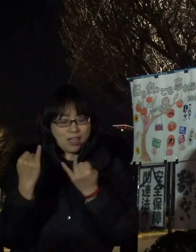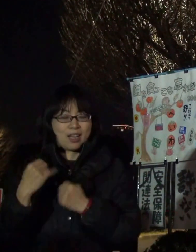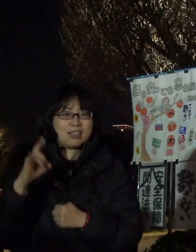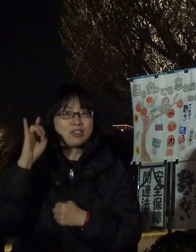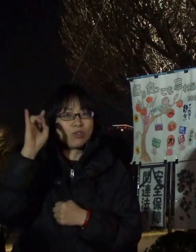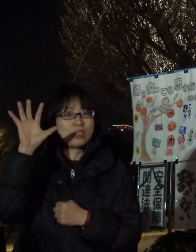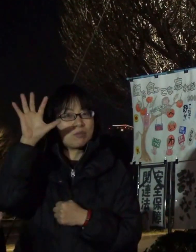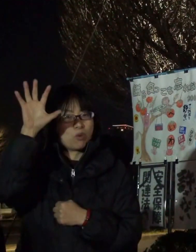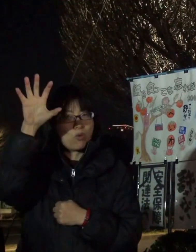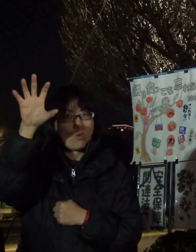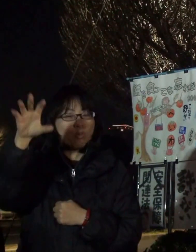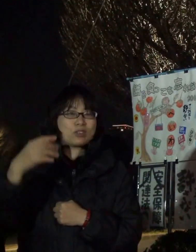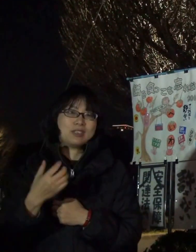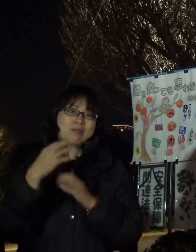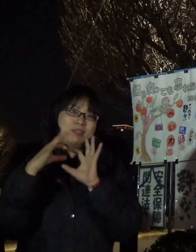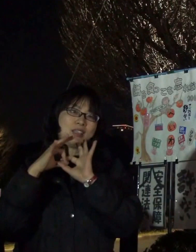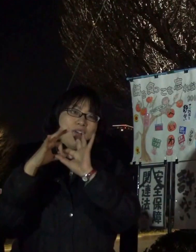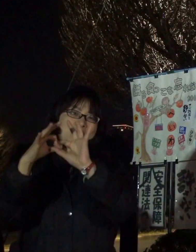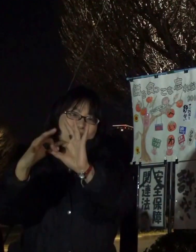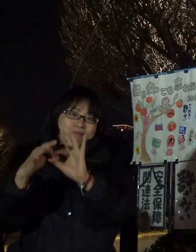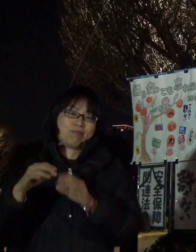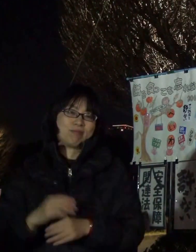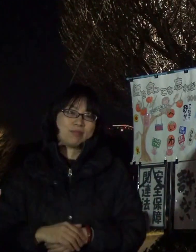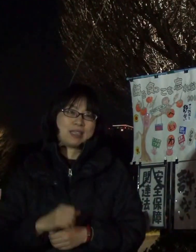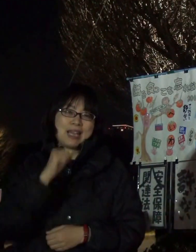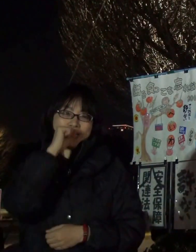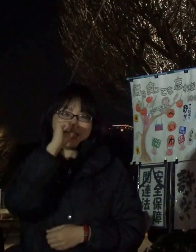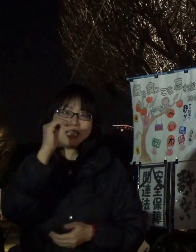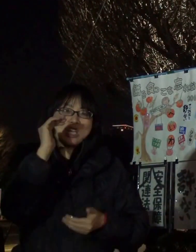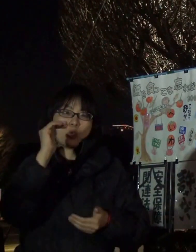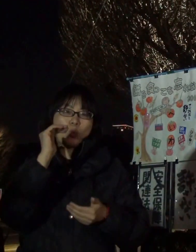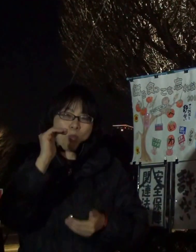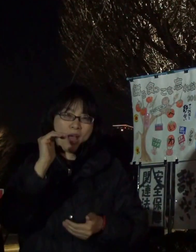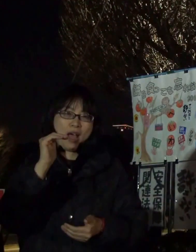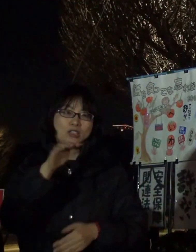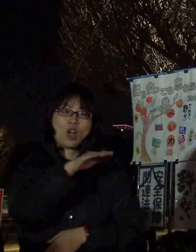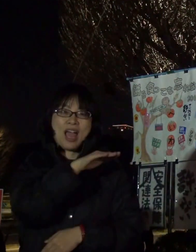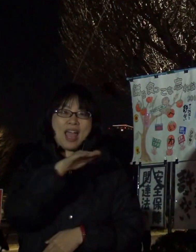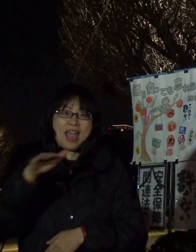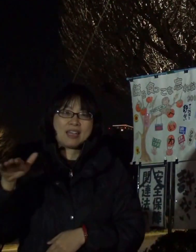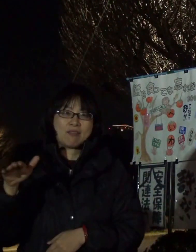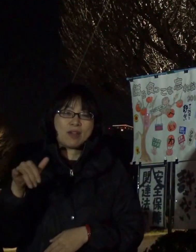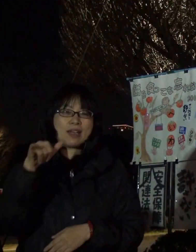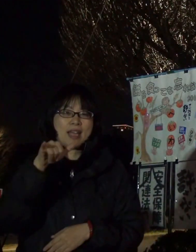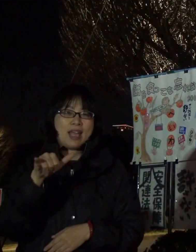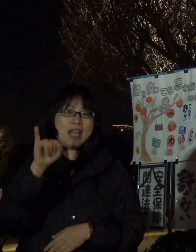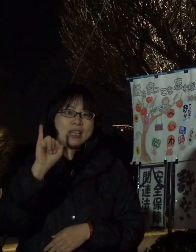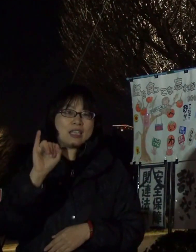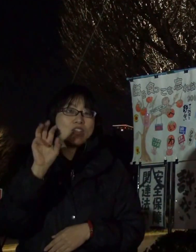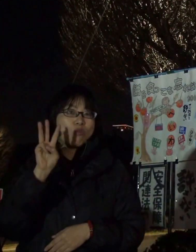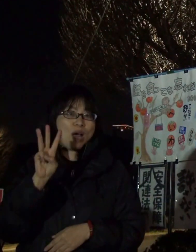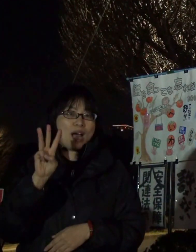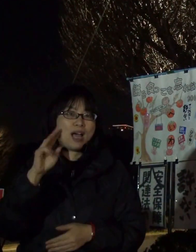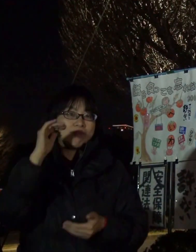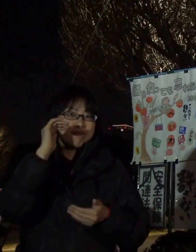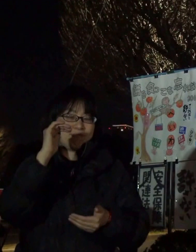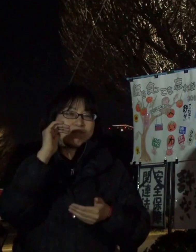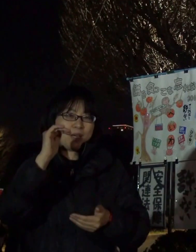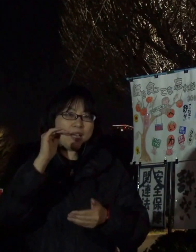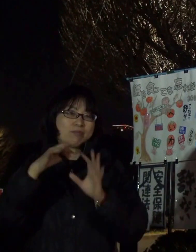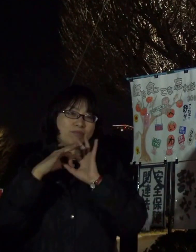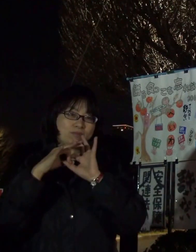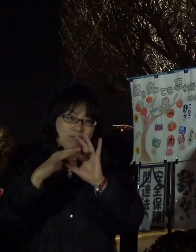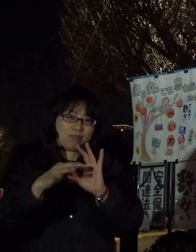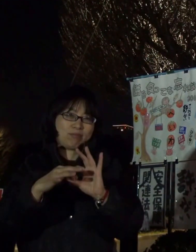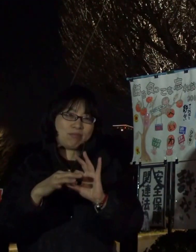葉として平和を子どもたちに残していきませんか。言葉の大切さ、言葉の素晴らし